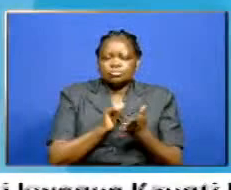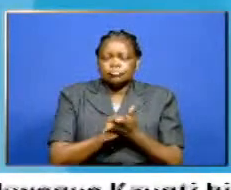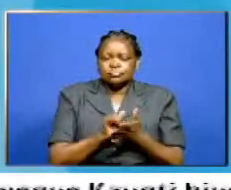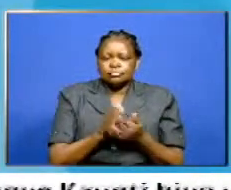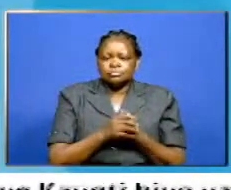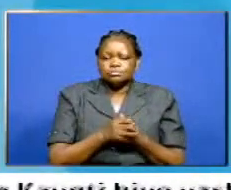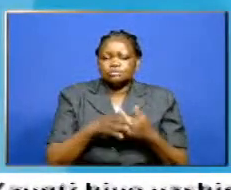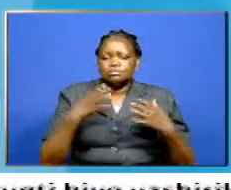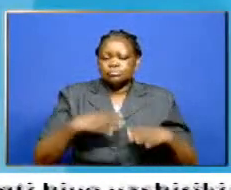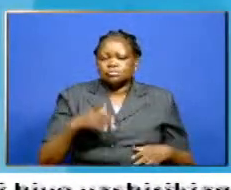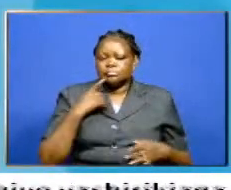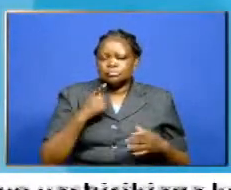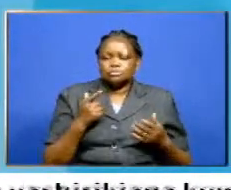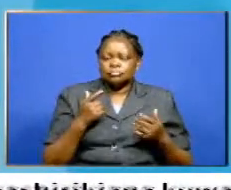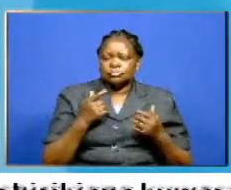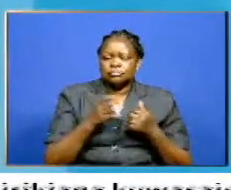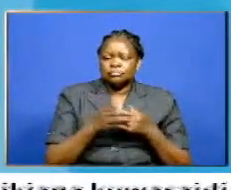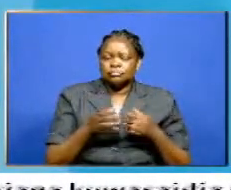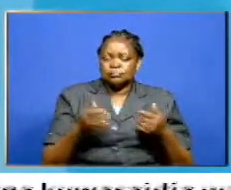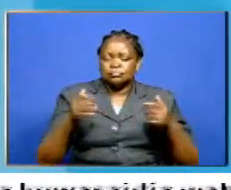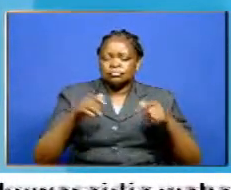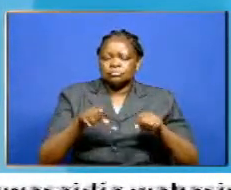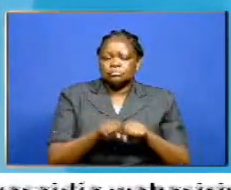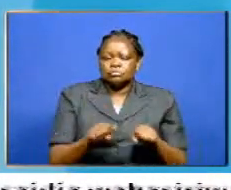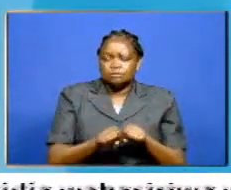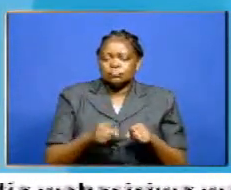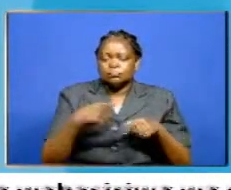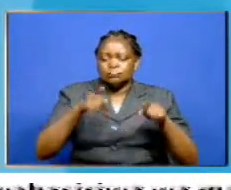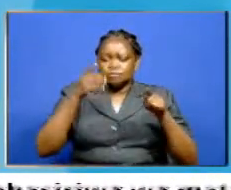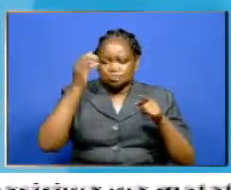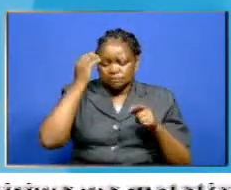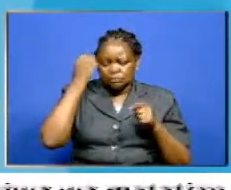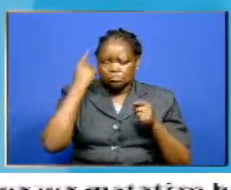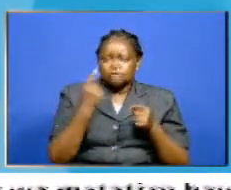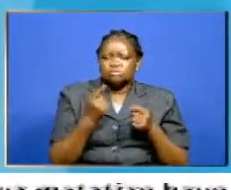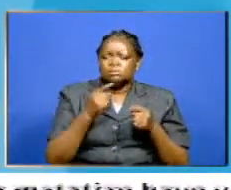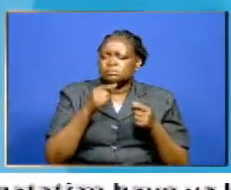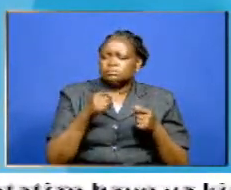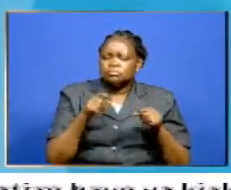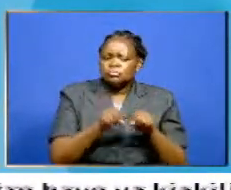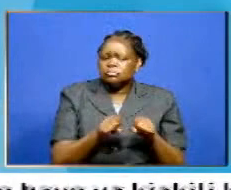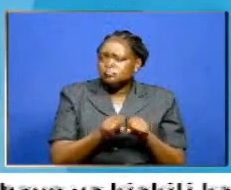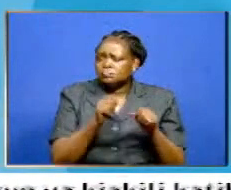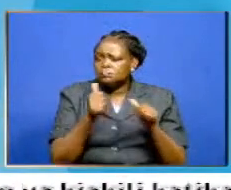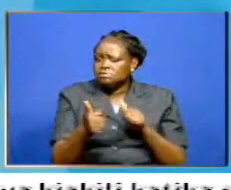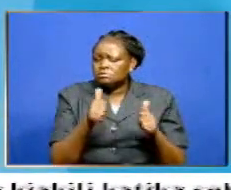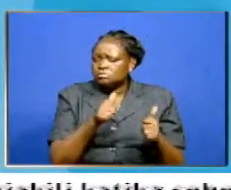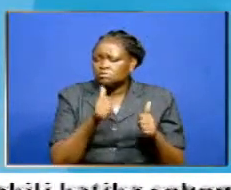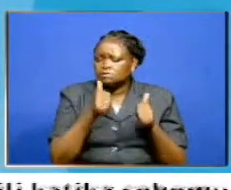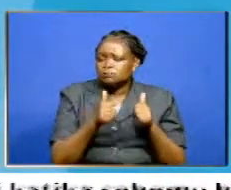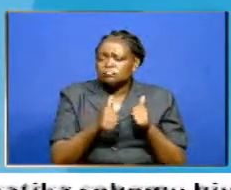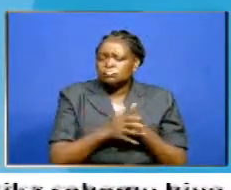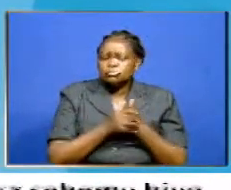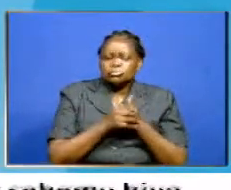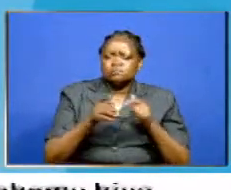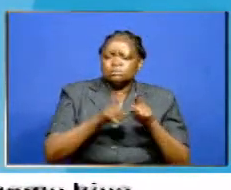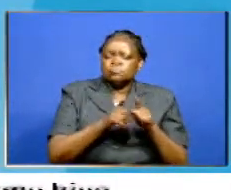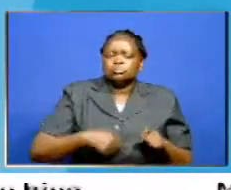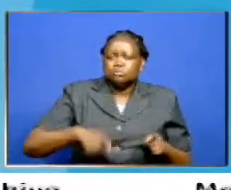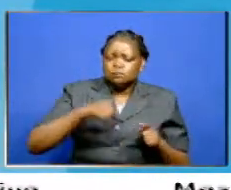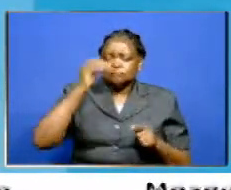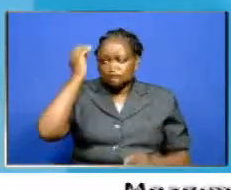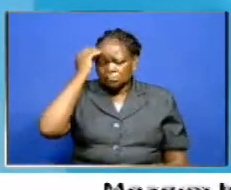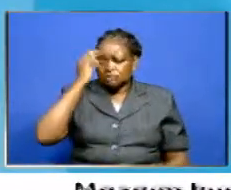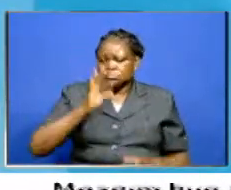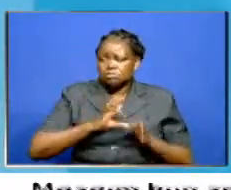anavaa kiatu ndiye anaelewa kile kiatu kinamfinya wapi. Sisi kama wanafunzi kwa